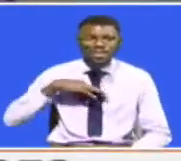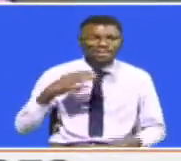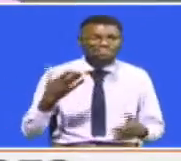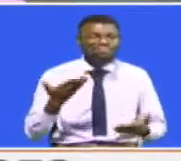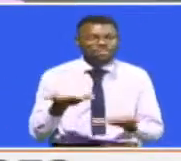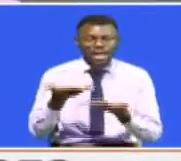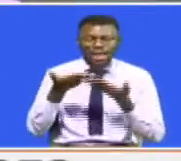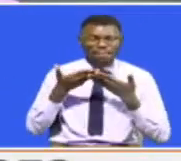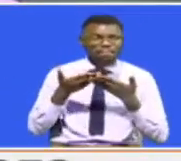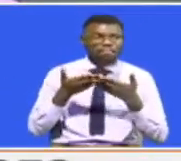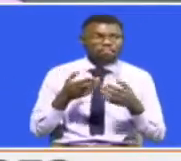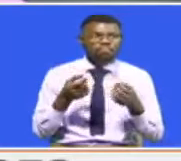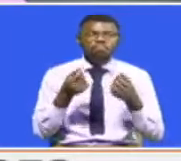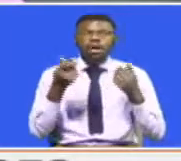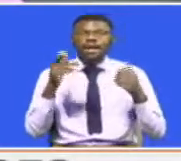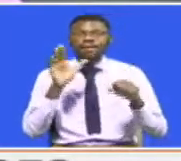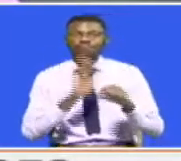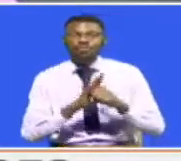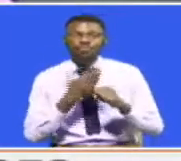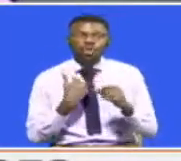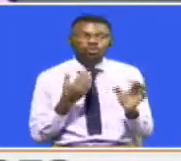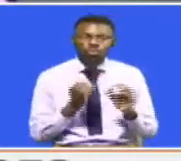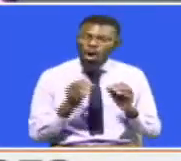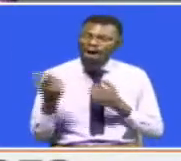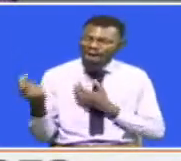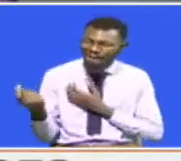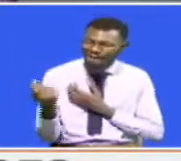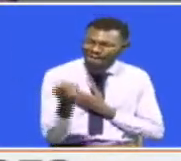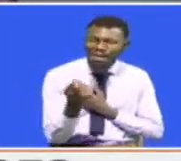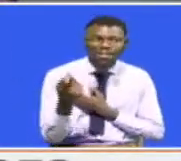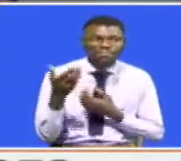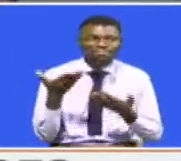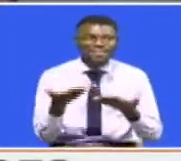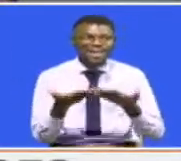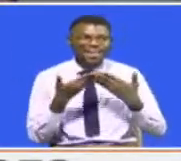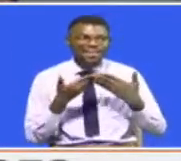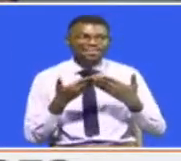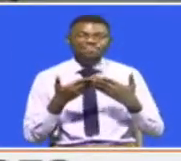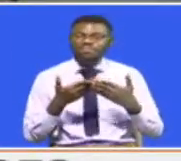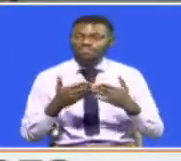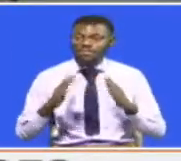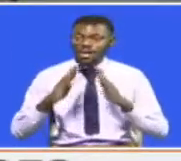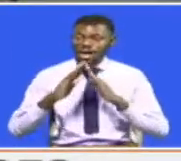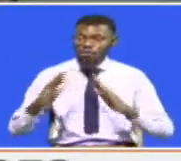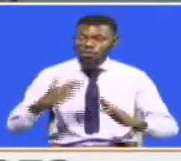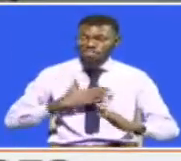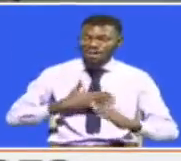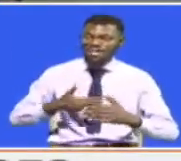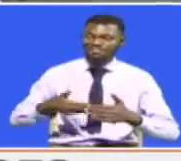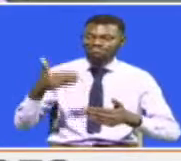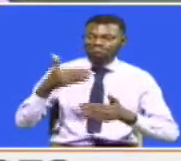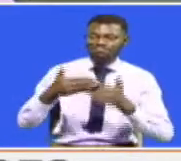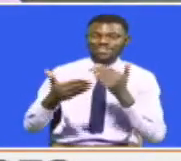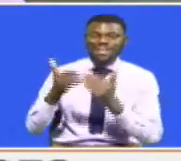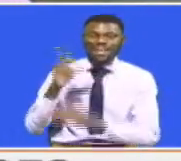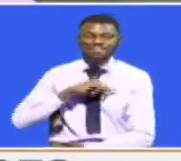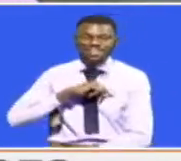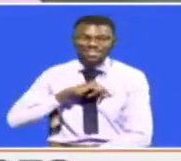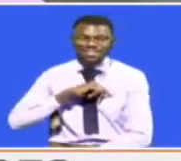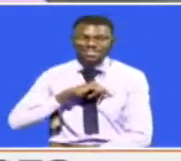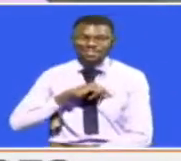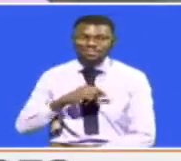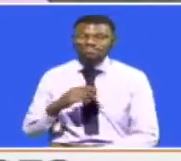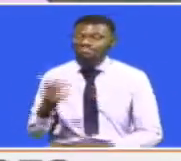Hiyo pesa mingi sioni ikinisaidia. Hii dhahabu kidogo kidogo hii ndio imenijengea hii nyumba. Hii tu ya kutoa na mkono